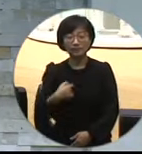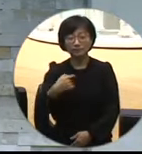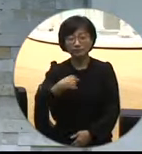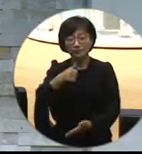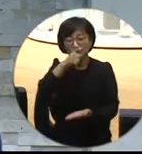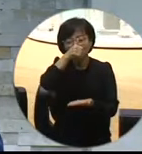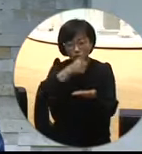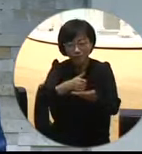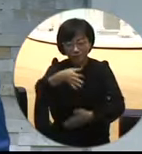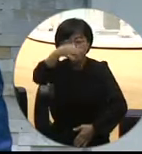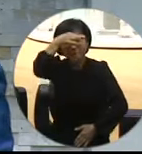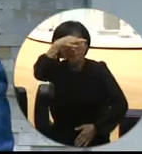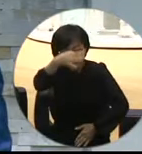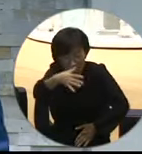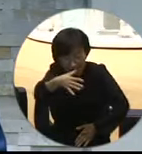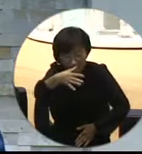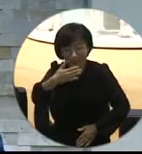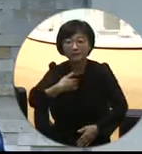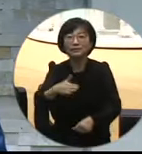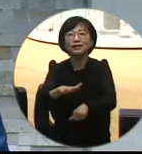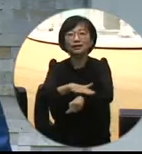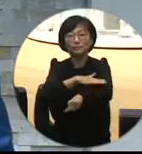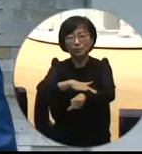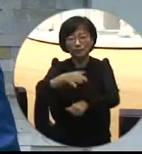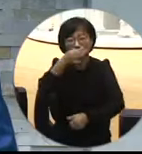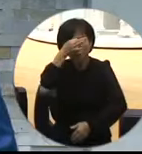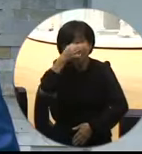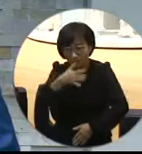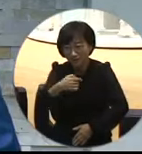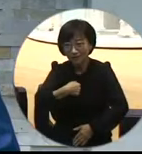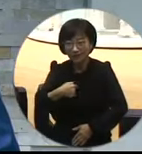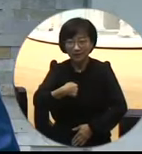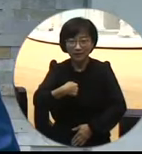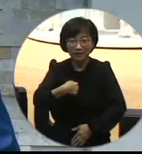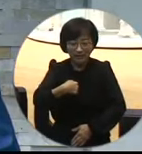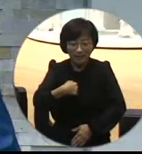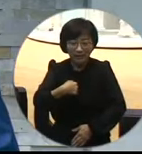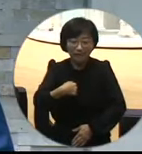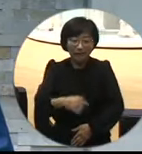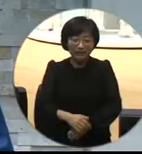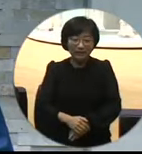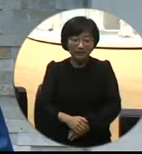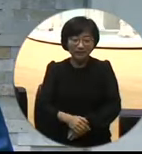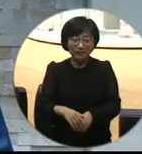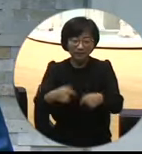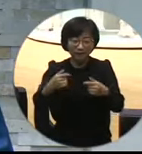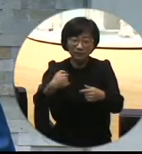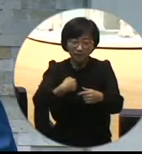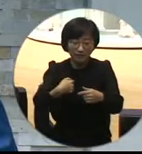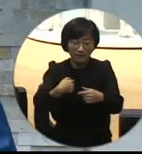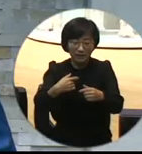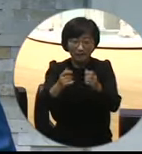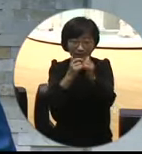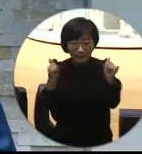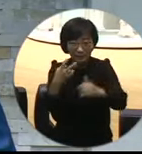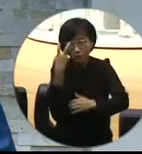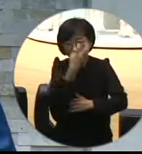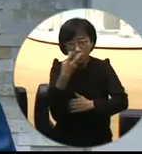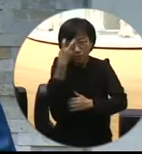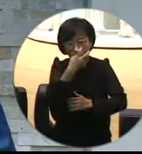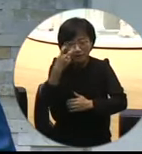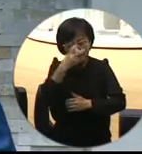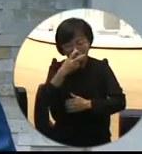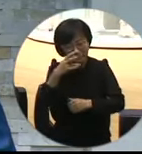잘못했다, 어떻든 내 개인 사심이 있었든 없었든 상관없이 내가 사람 관리를 잘 못했기